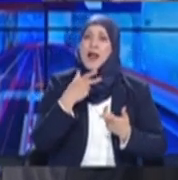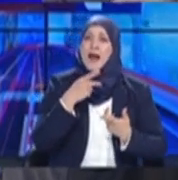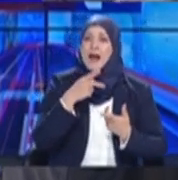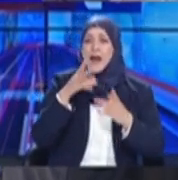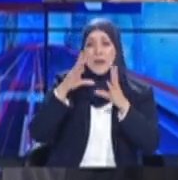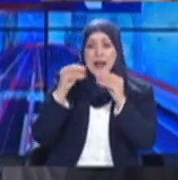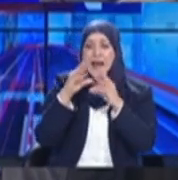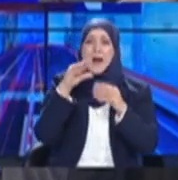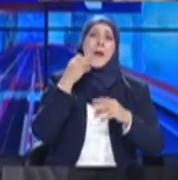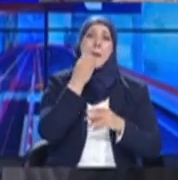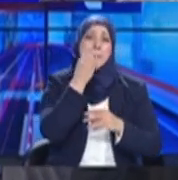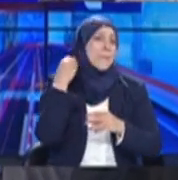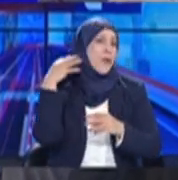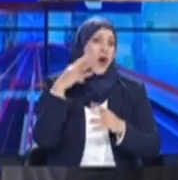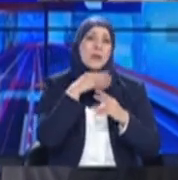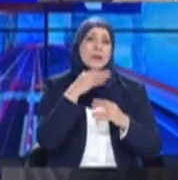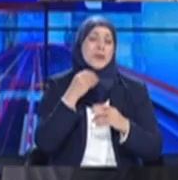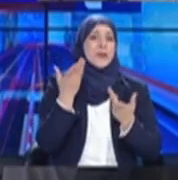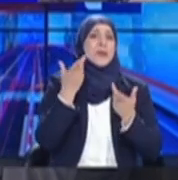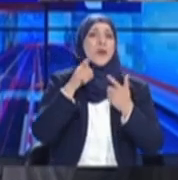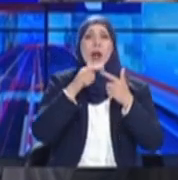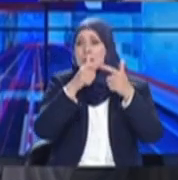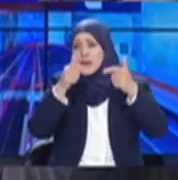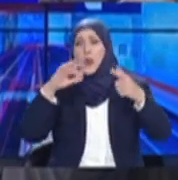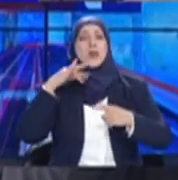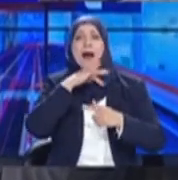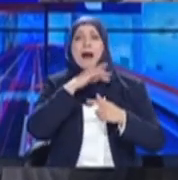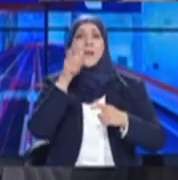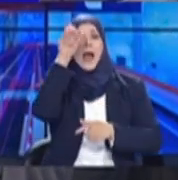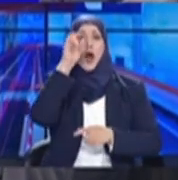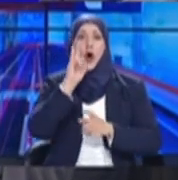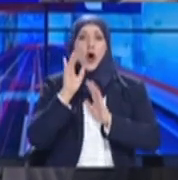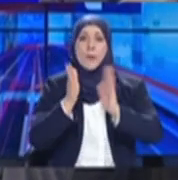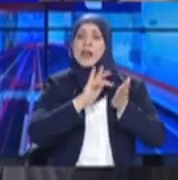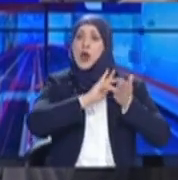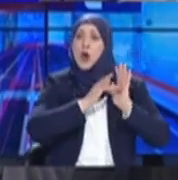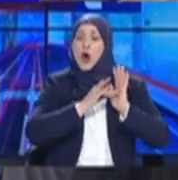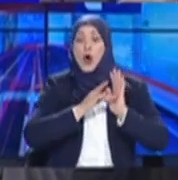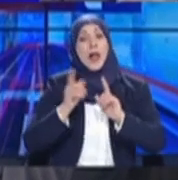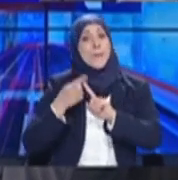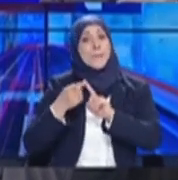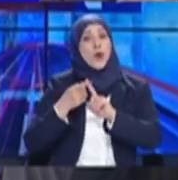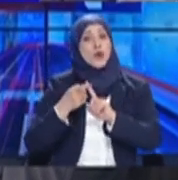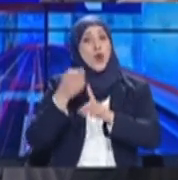حقيقه تجاوز كبير للقانون اه اه